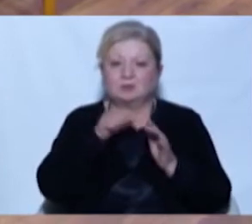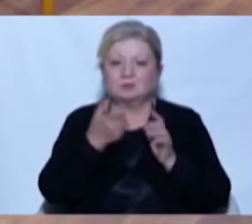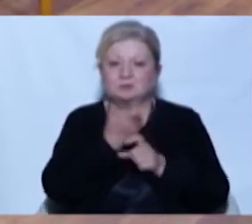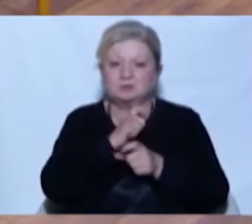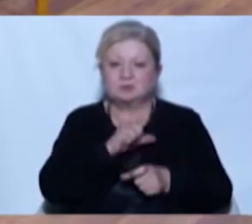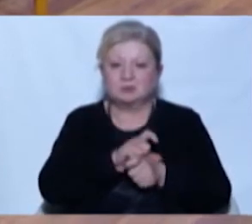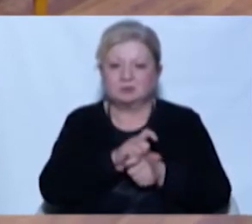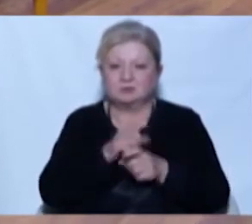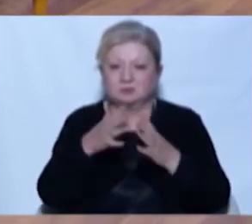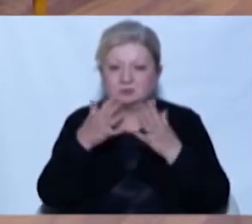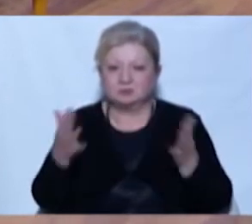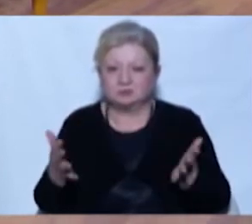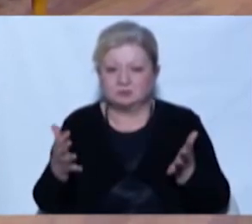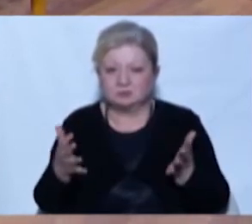დიდი